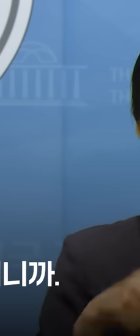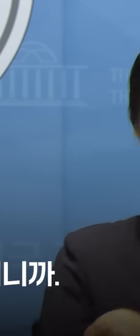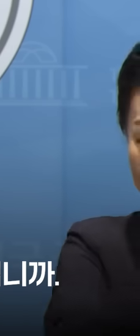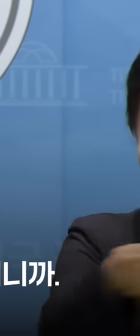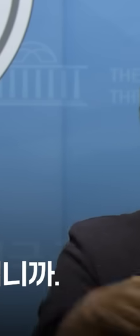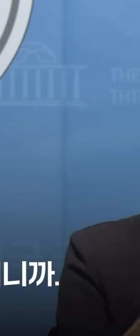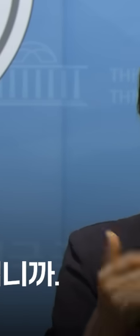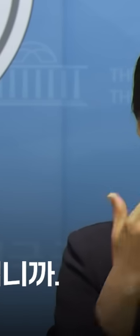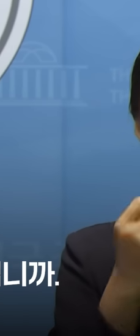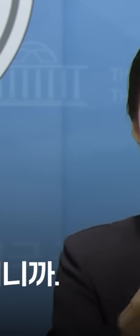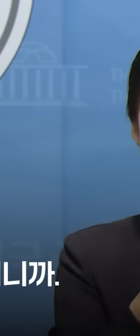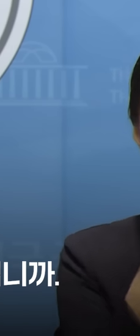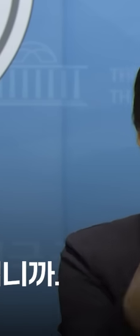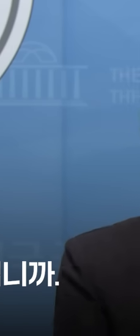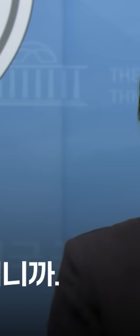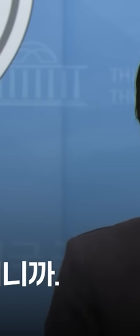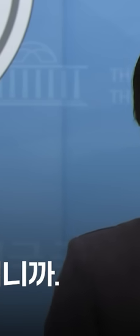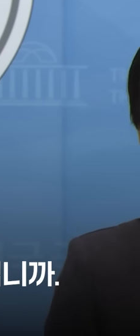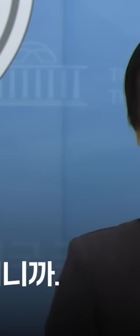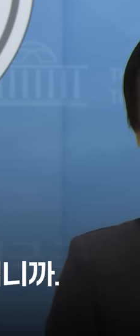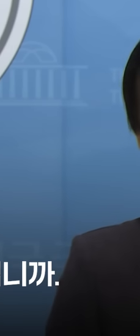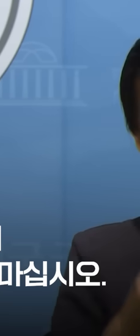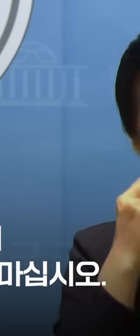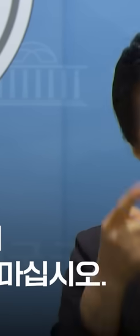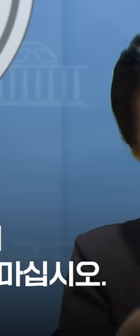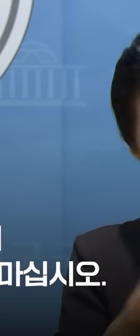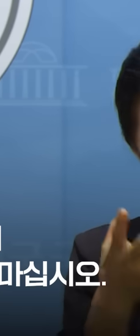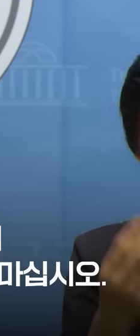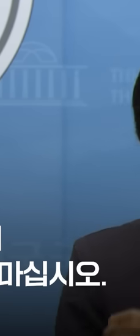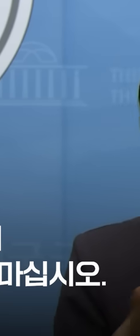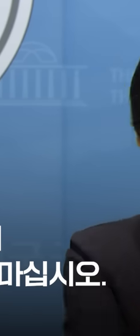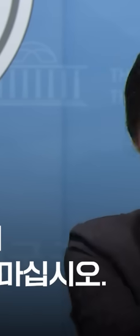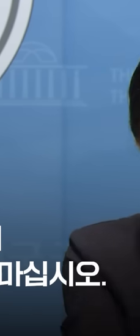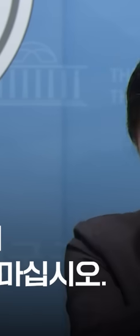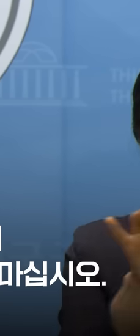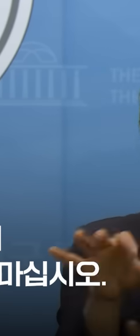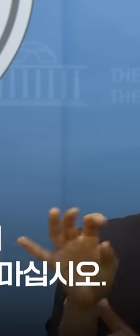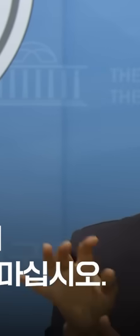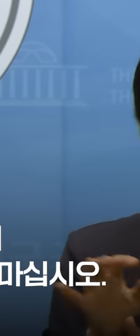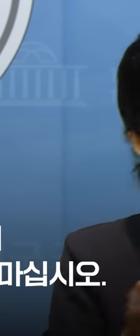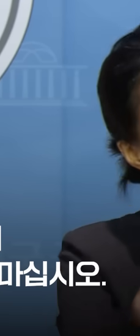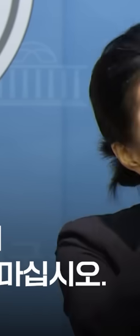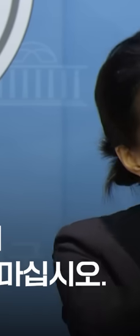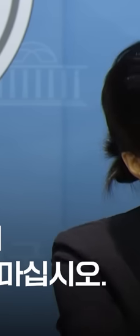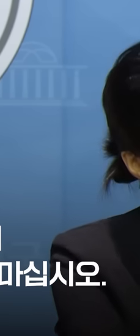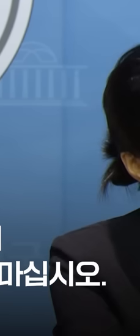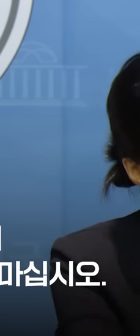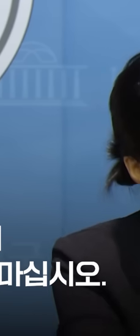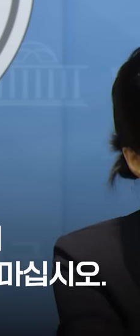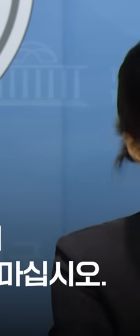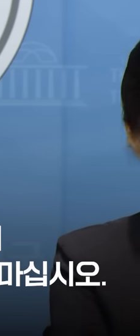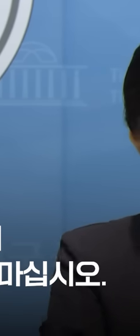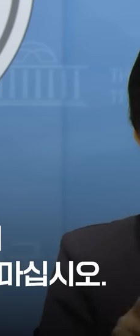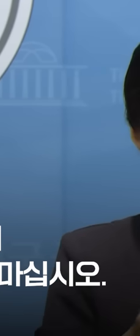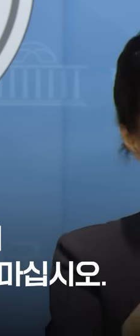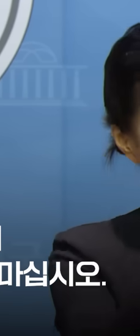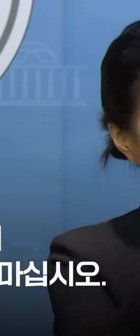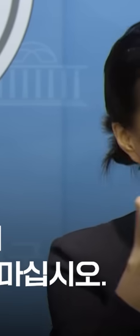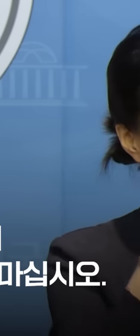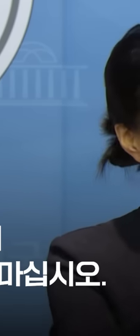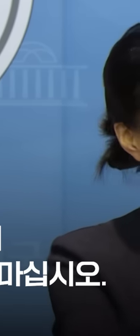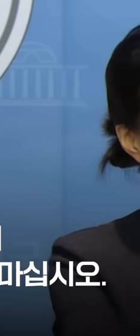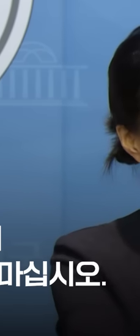지적이 억울하십니까 진정 억울하다면 윤석열 정부는 야당을 향해 의심하지